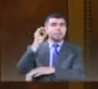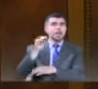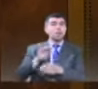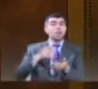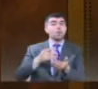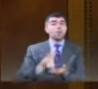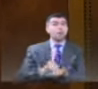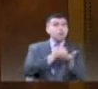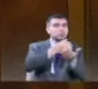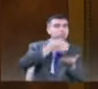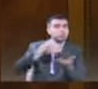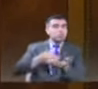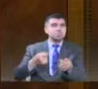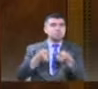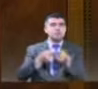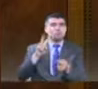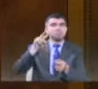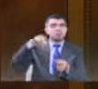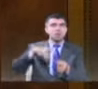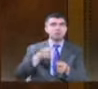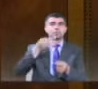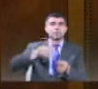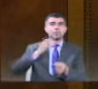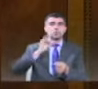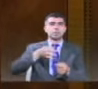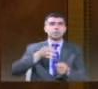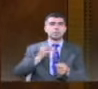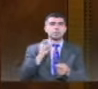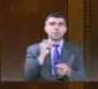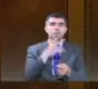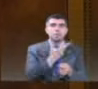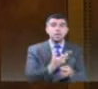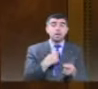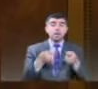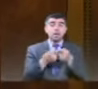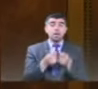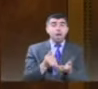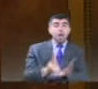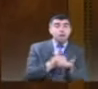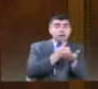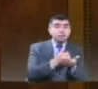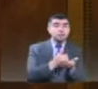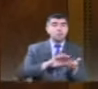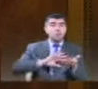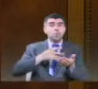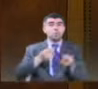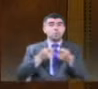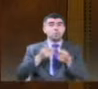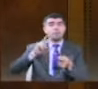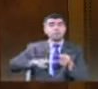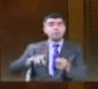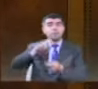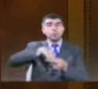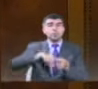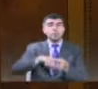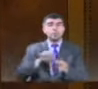واصفة إياه بالجد والواقع وذو المصداقية. كما أكدت هذه الدول على دعمها لجهود الأمم المتحدة، مؤكدة بكون هذا